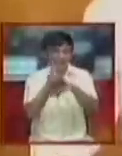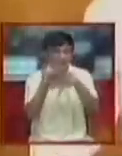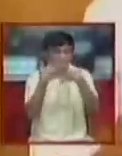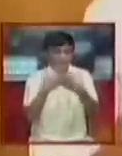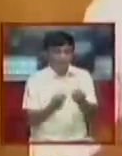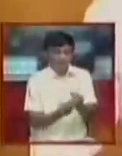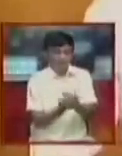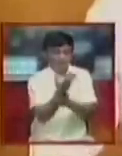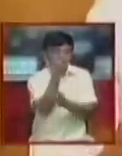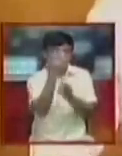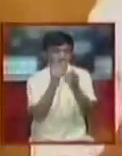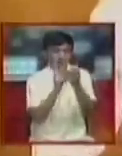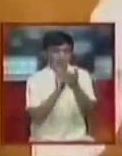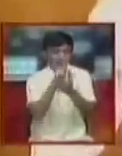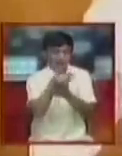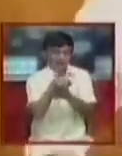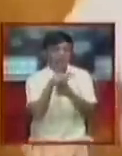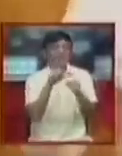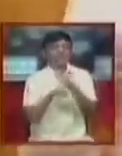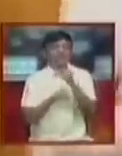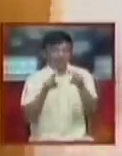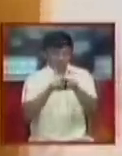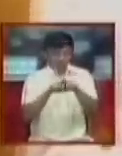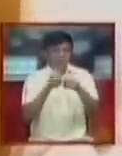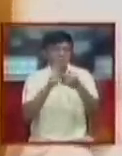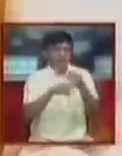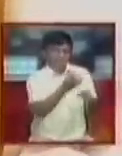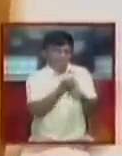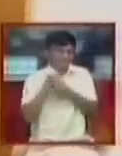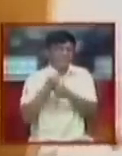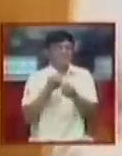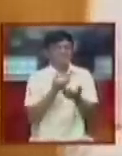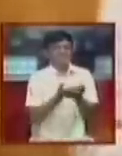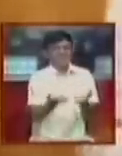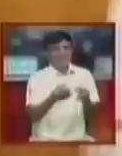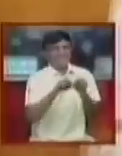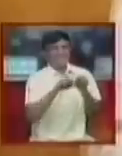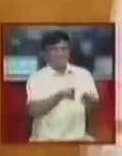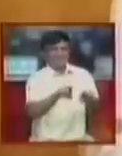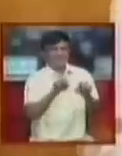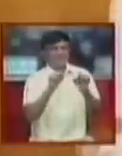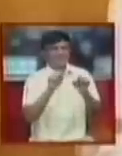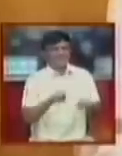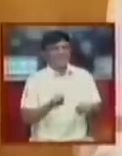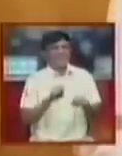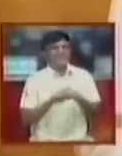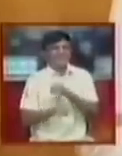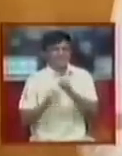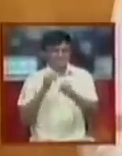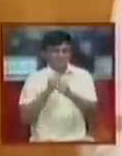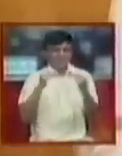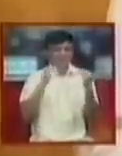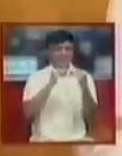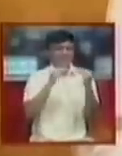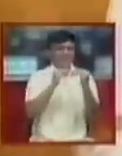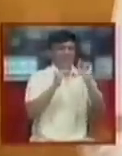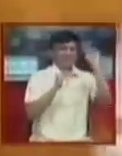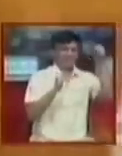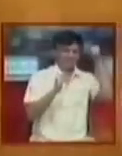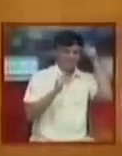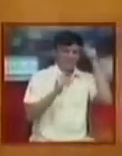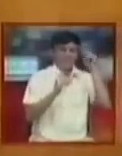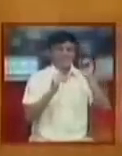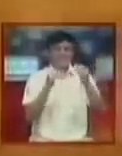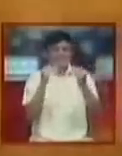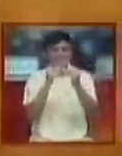ani. Panalo po ang mga komunidad na may dagdag kita, panalo ang pribadong sektor, panalo pa ang